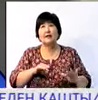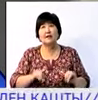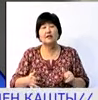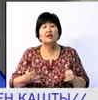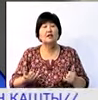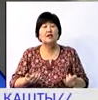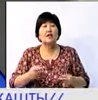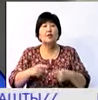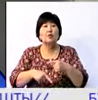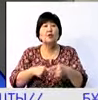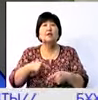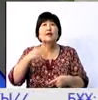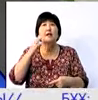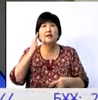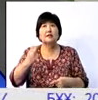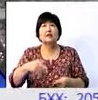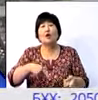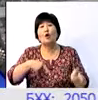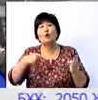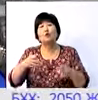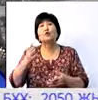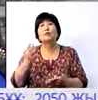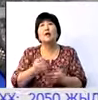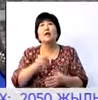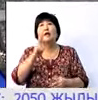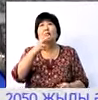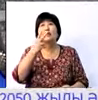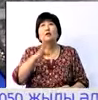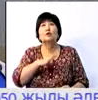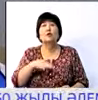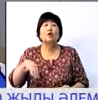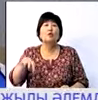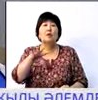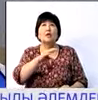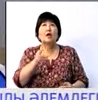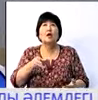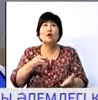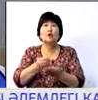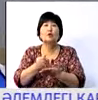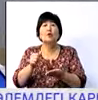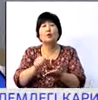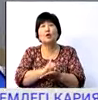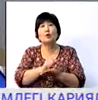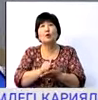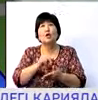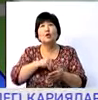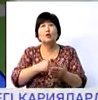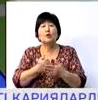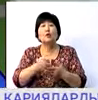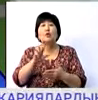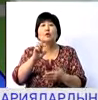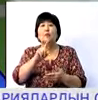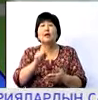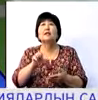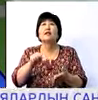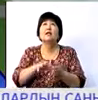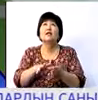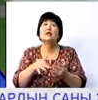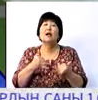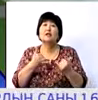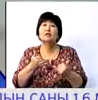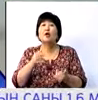бейімдеп келесі этап трансформацияға көшу болып танылады. 2 жыл болды, бірыңғай төлем құжатына көшуге жұмыс жасалды. Оның базасы осы энергосервис